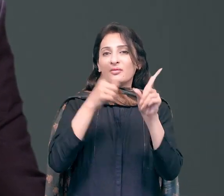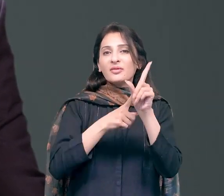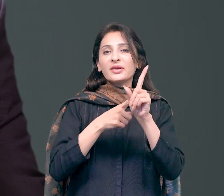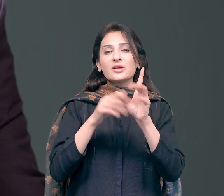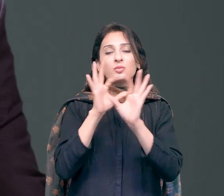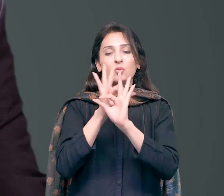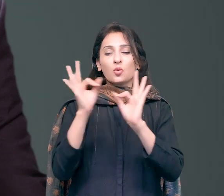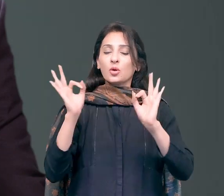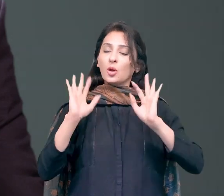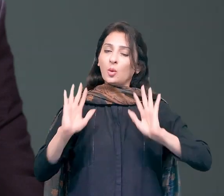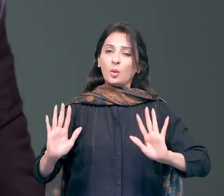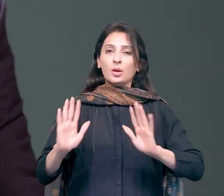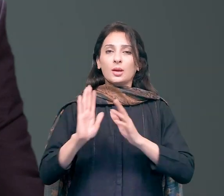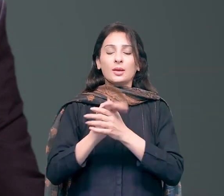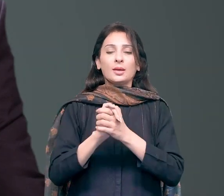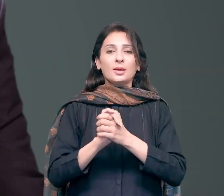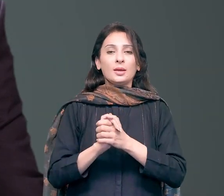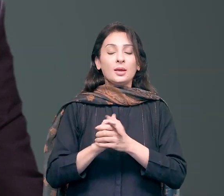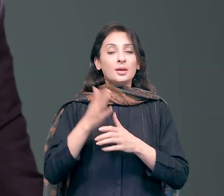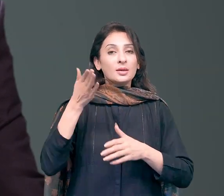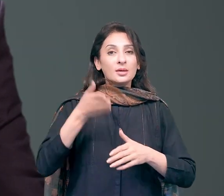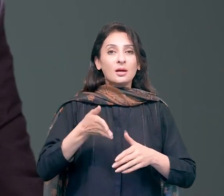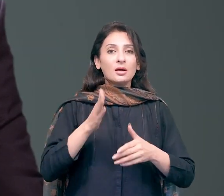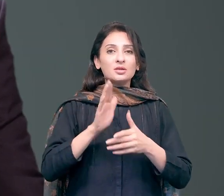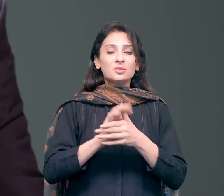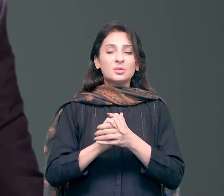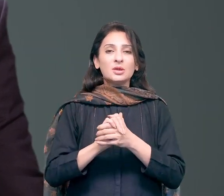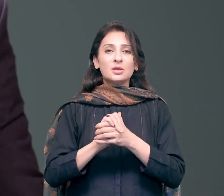بھی کچھ افراد